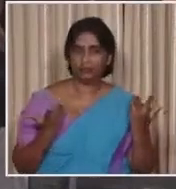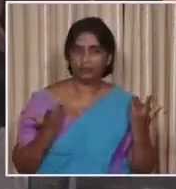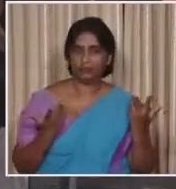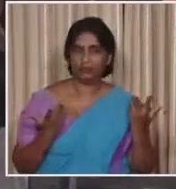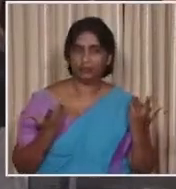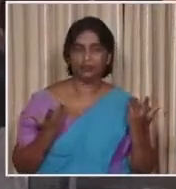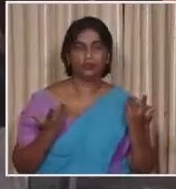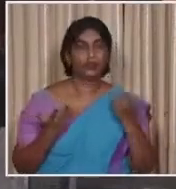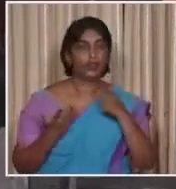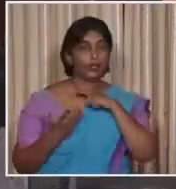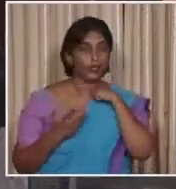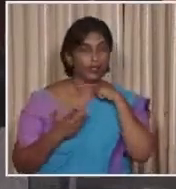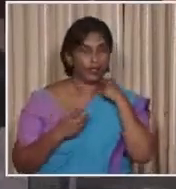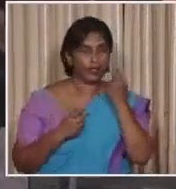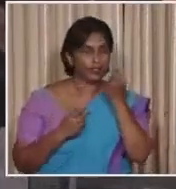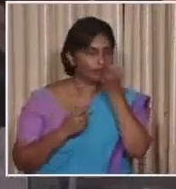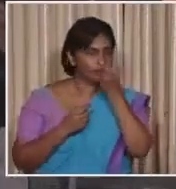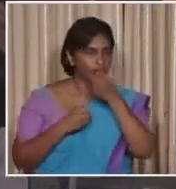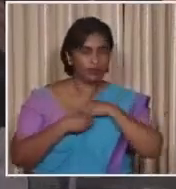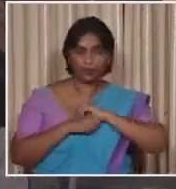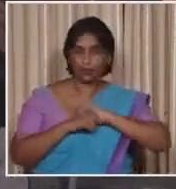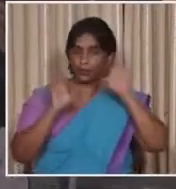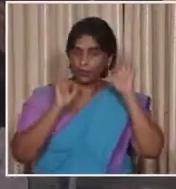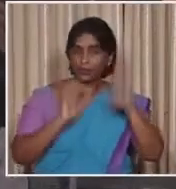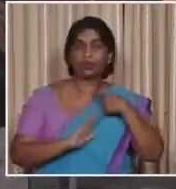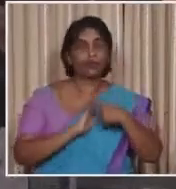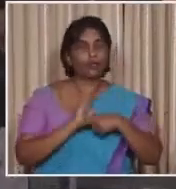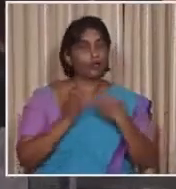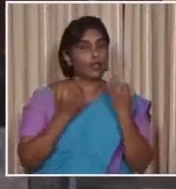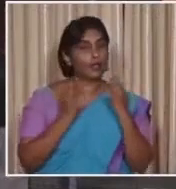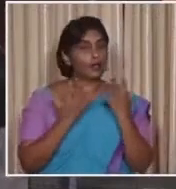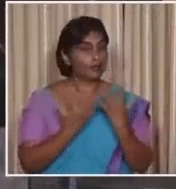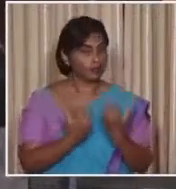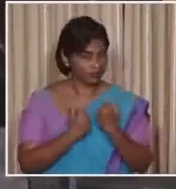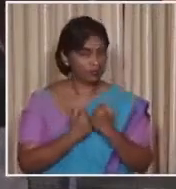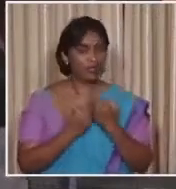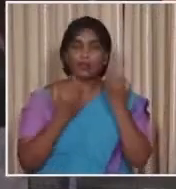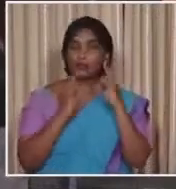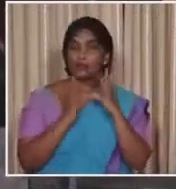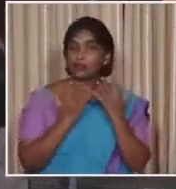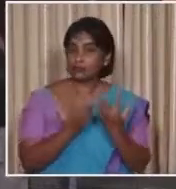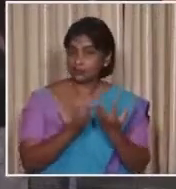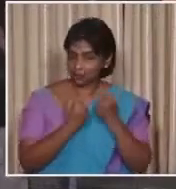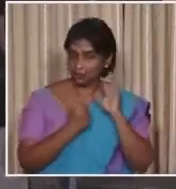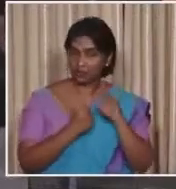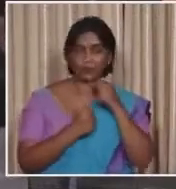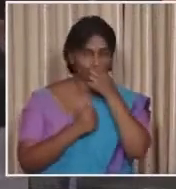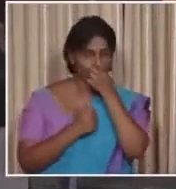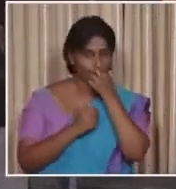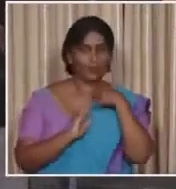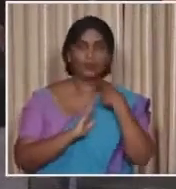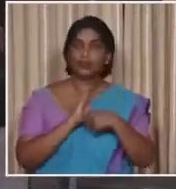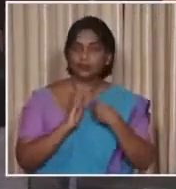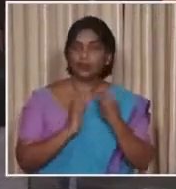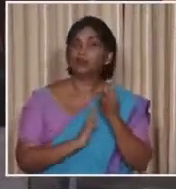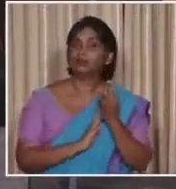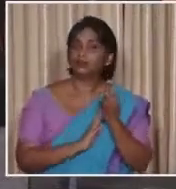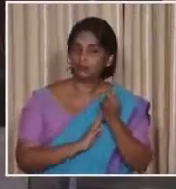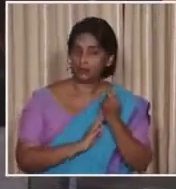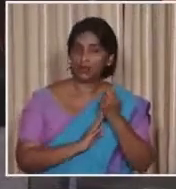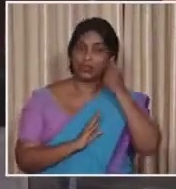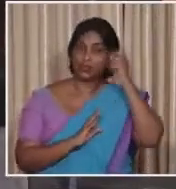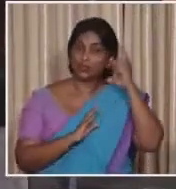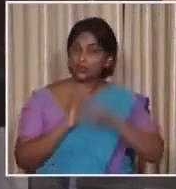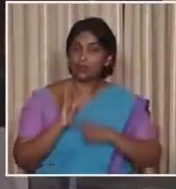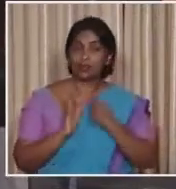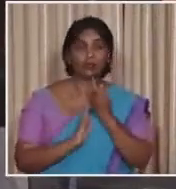รนั่นเดือยินเดนาดชุดันดิรัมพรมโบดูอิลังเกย์อินพอร์ลาดารัมญี่ปุ่นอินพอร์ลาดาระติดเก